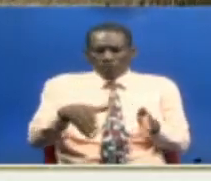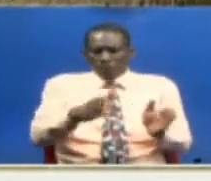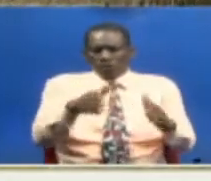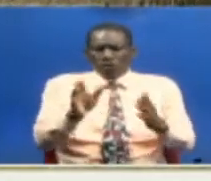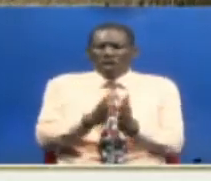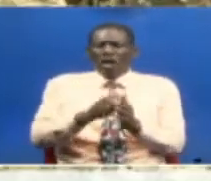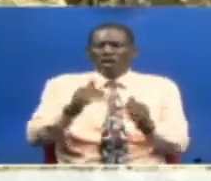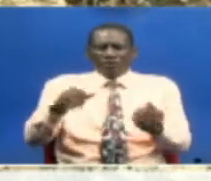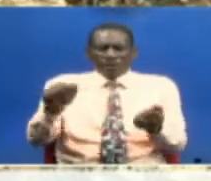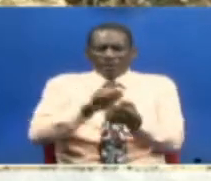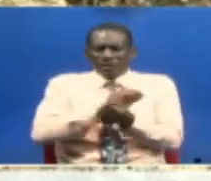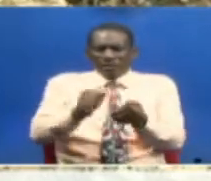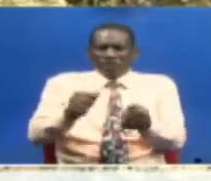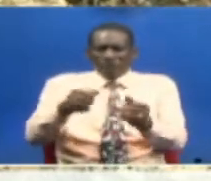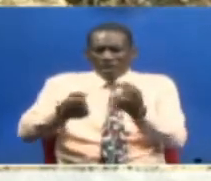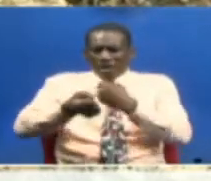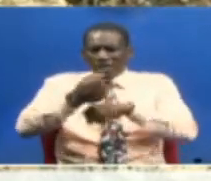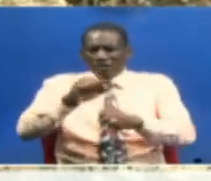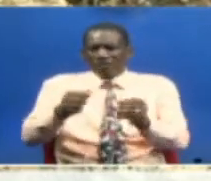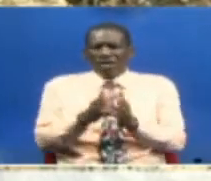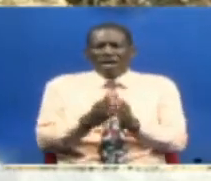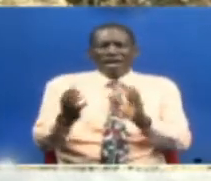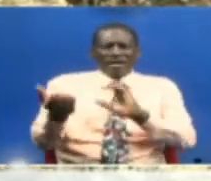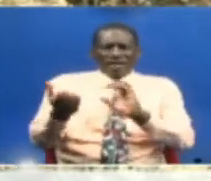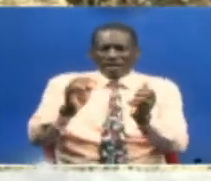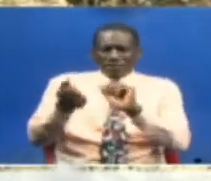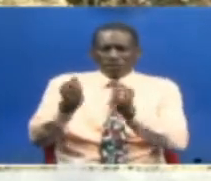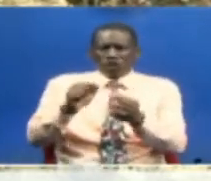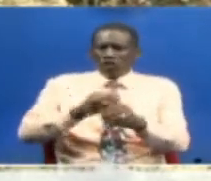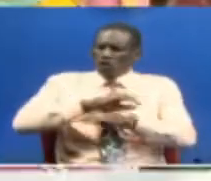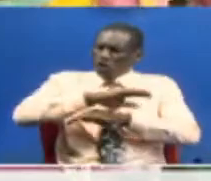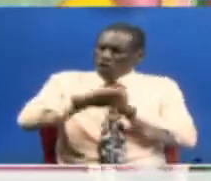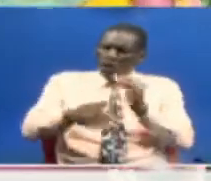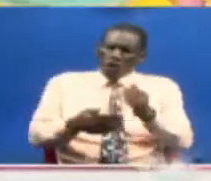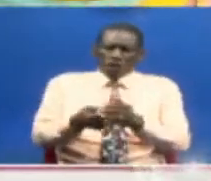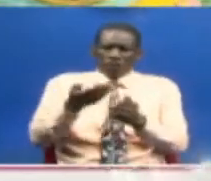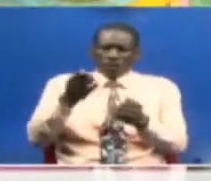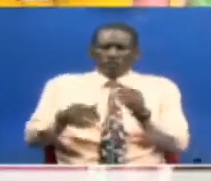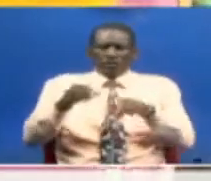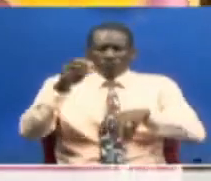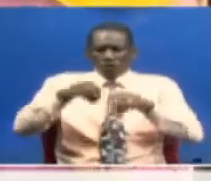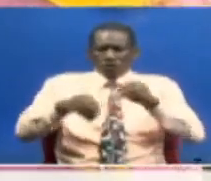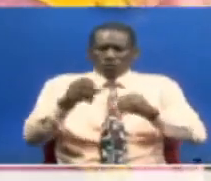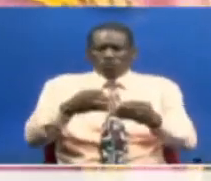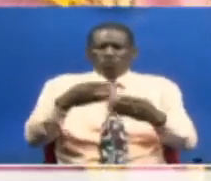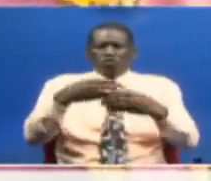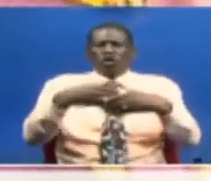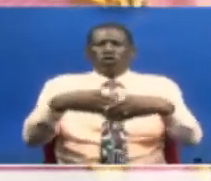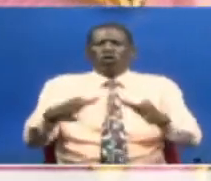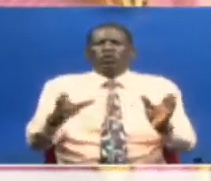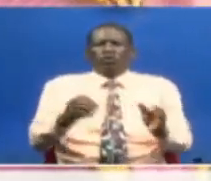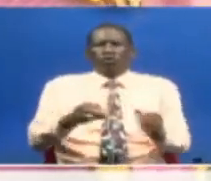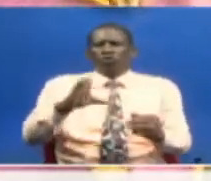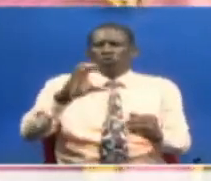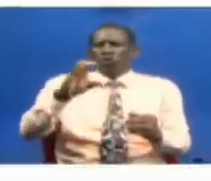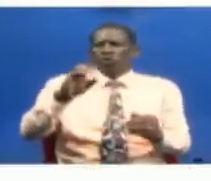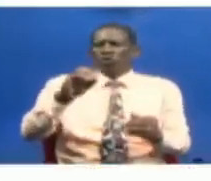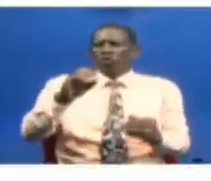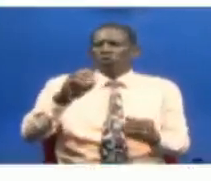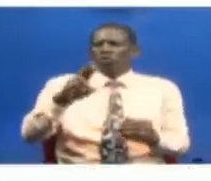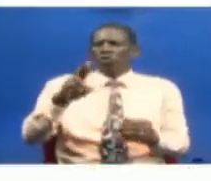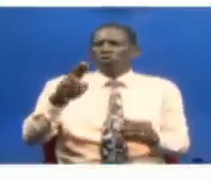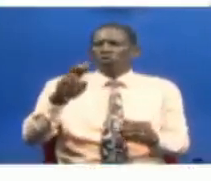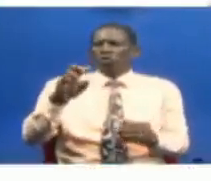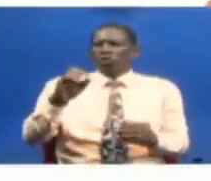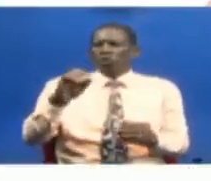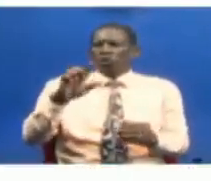human activities, as well as climate change, all of which have contributed to the disappearance of the corals, which are home for